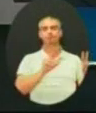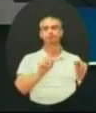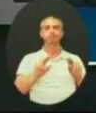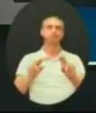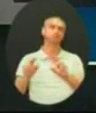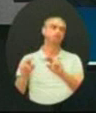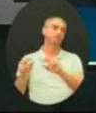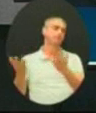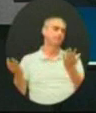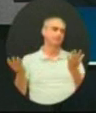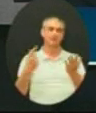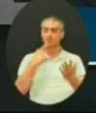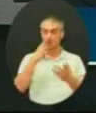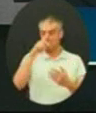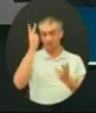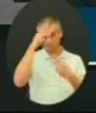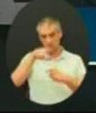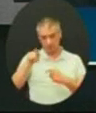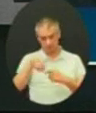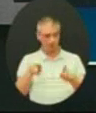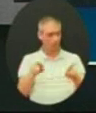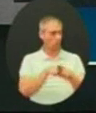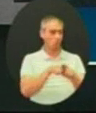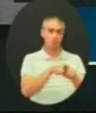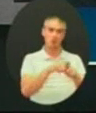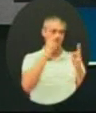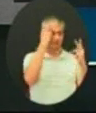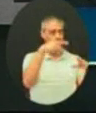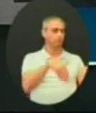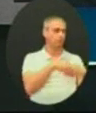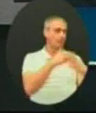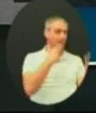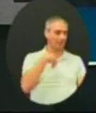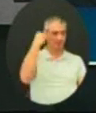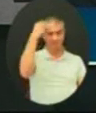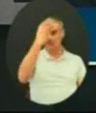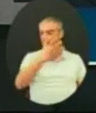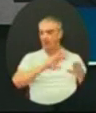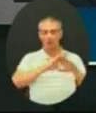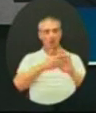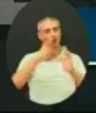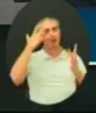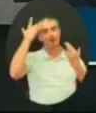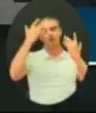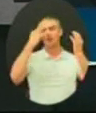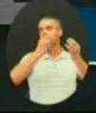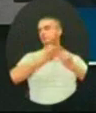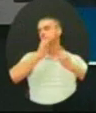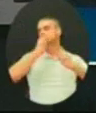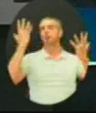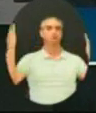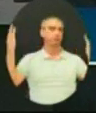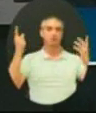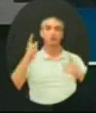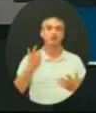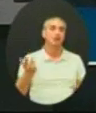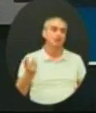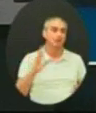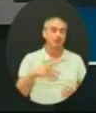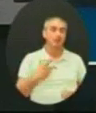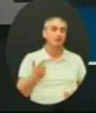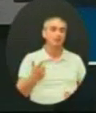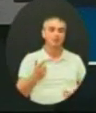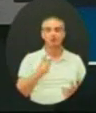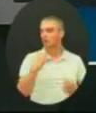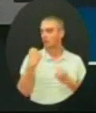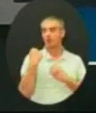כלומר, ביטול ההסכם זה באותו גובה עם הסכם שלום בין הישראלים לפלסטינים, הכל זה פנטסטיק או גרייט, או יכול להיות מצוין, או יכול להיות אדיר, או